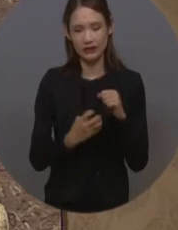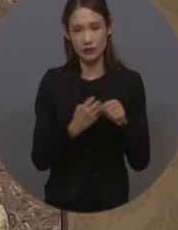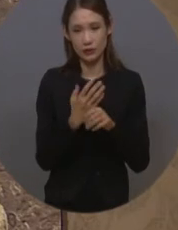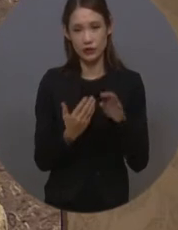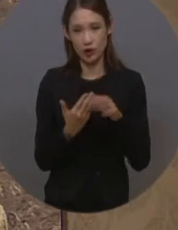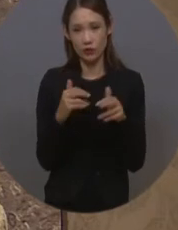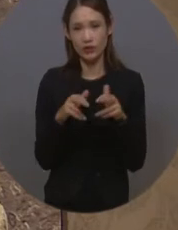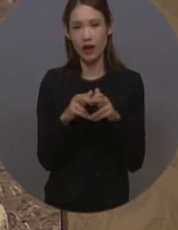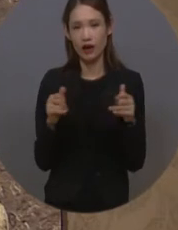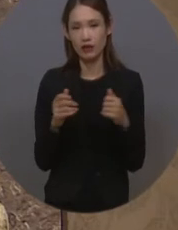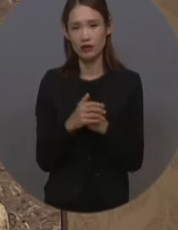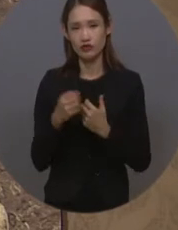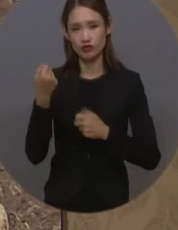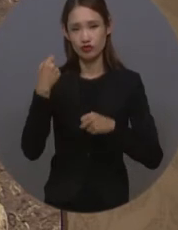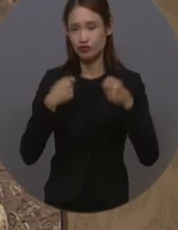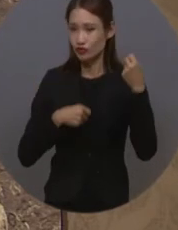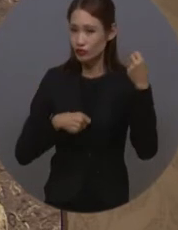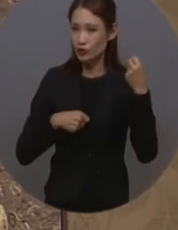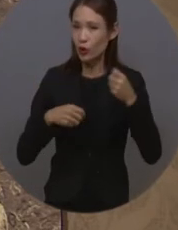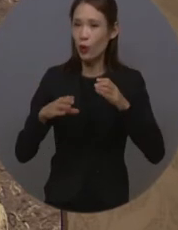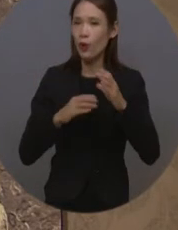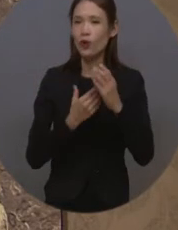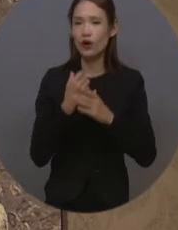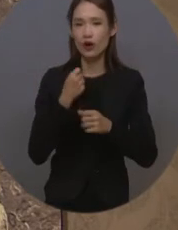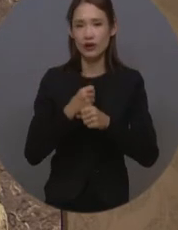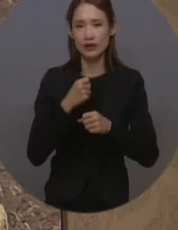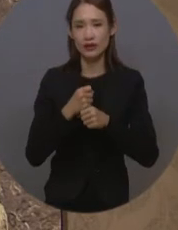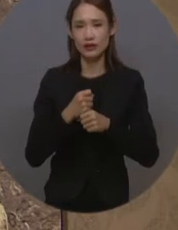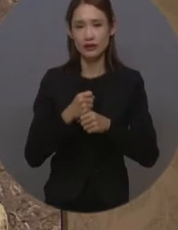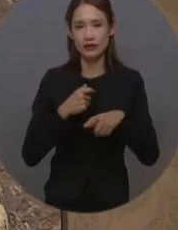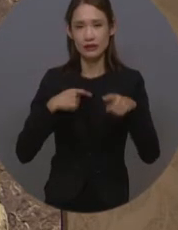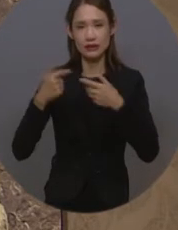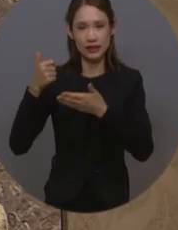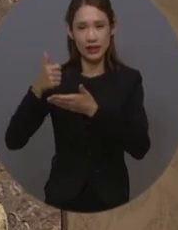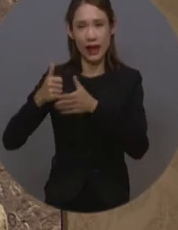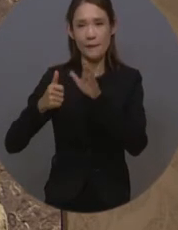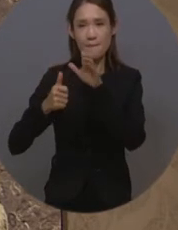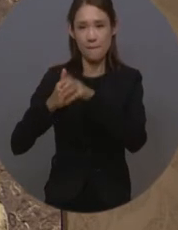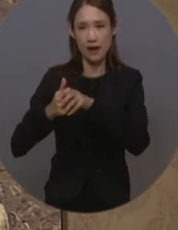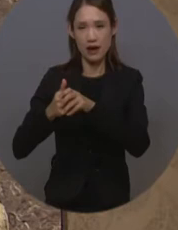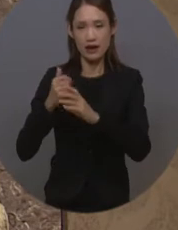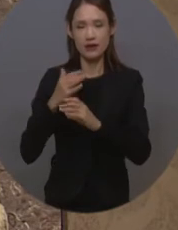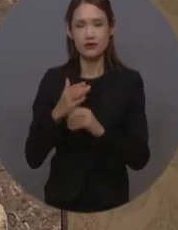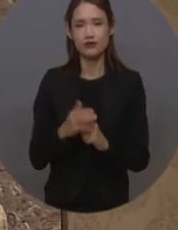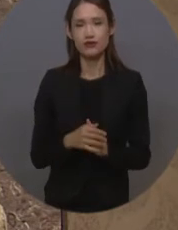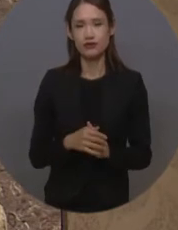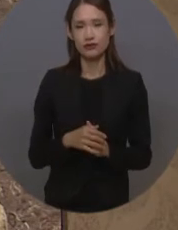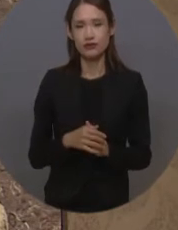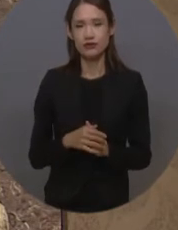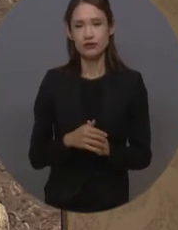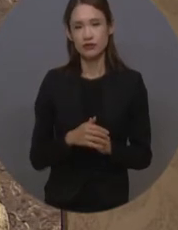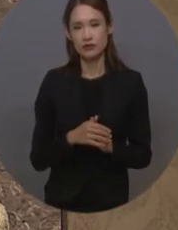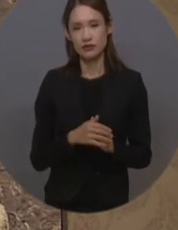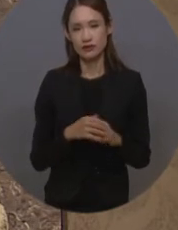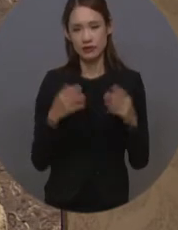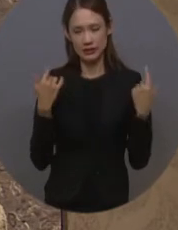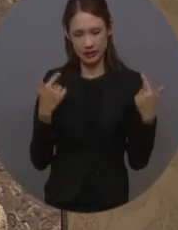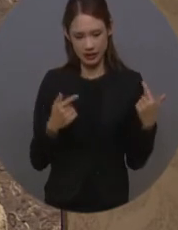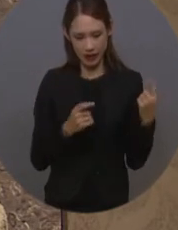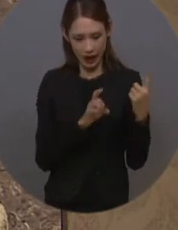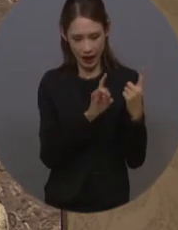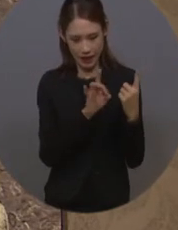넘은 장인들이 네. 구두 공장에 지휘봉을 잡고 계시거든요. 예. 그 공정 공정에 늘 개입을